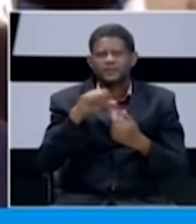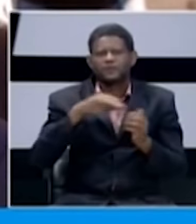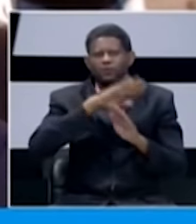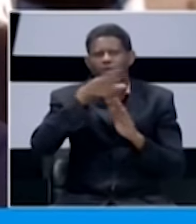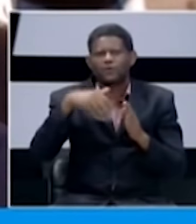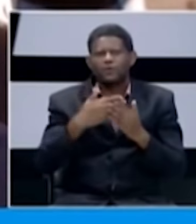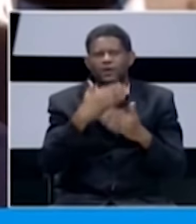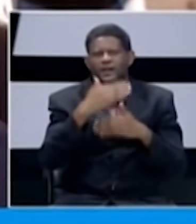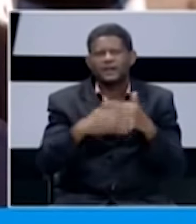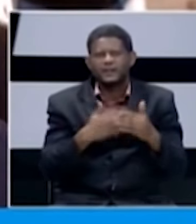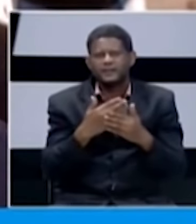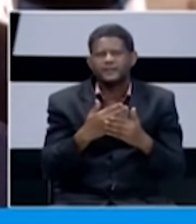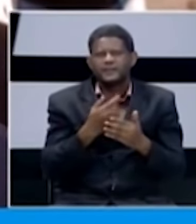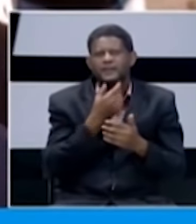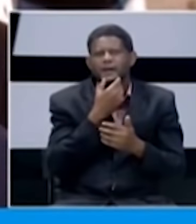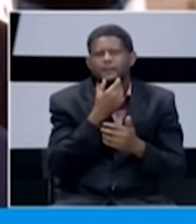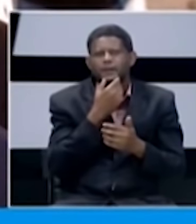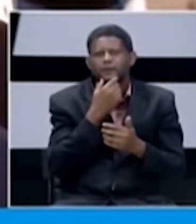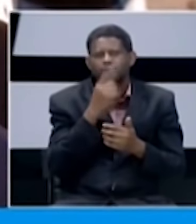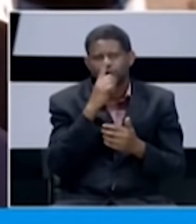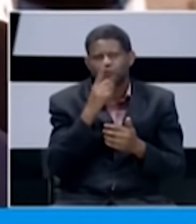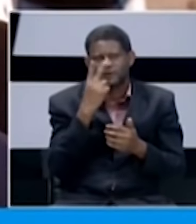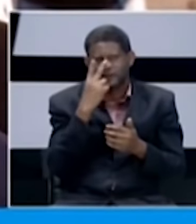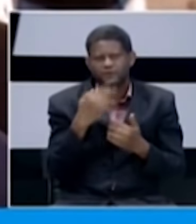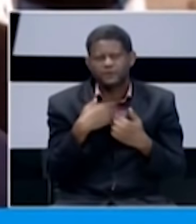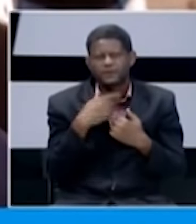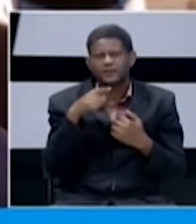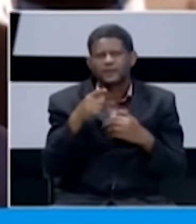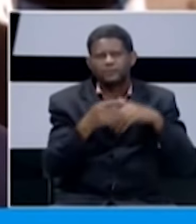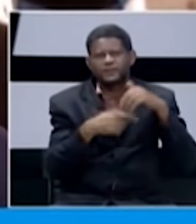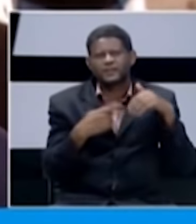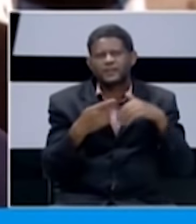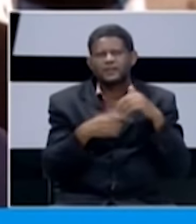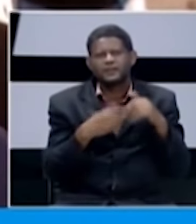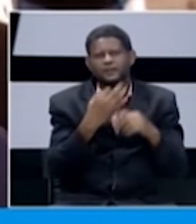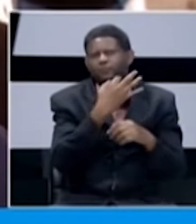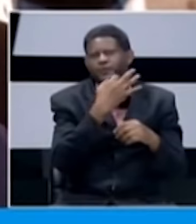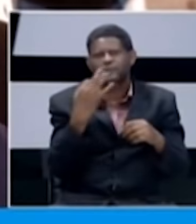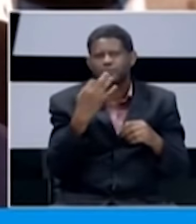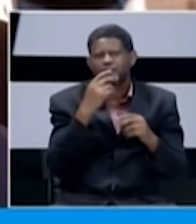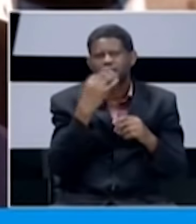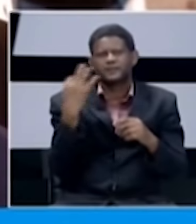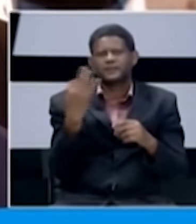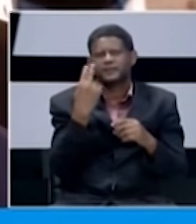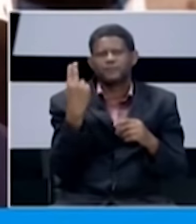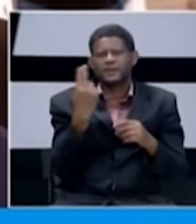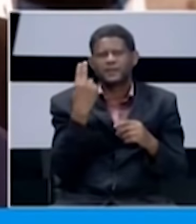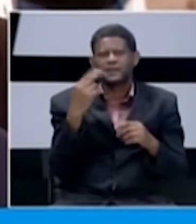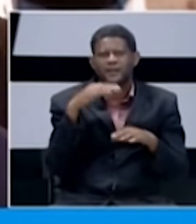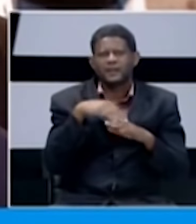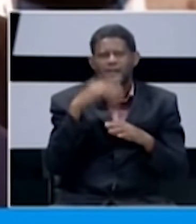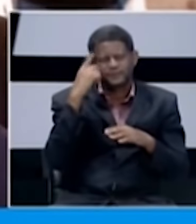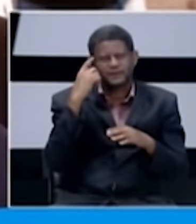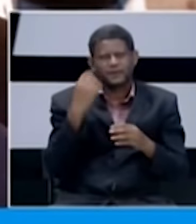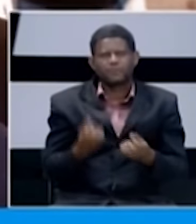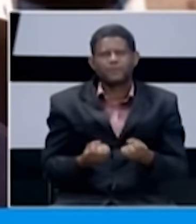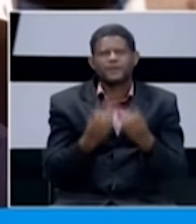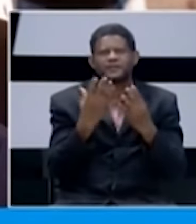نابكي يكون تغير يزلو ثلاثة مشي لازي أس بدن بمنتان كنت كامل لا أبتك رأيو بمزحي ونفري أسل